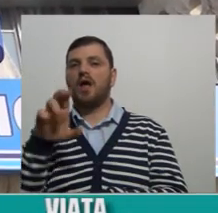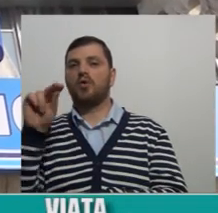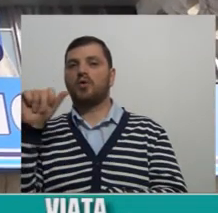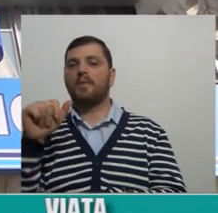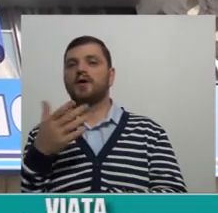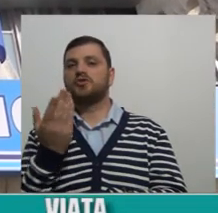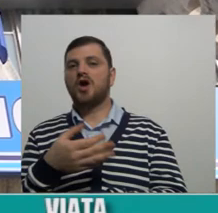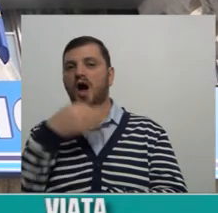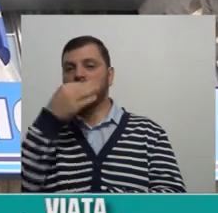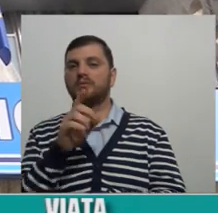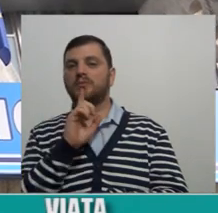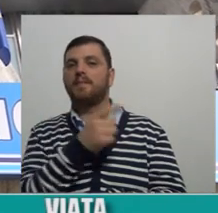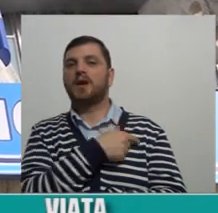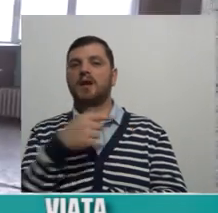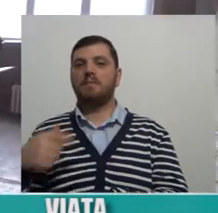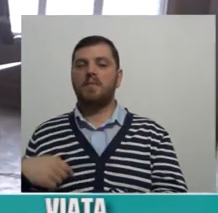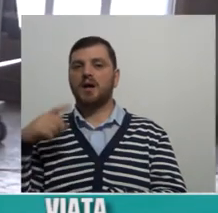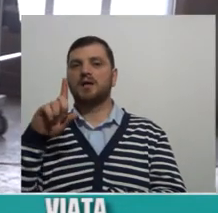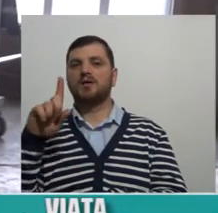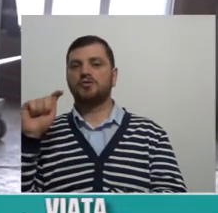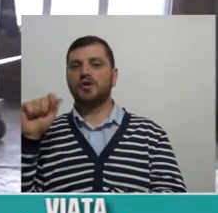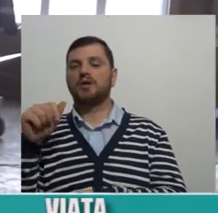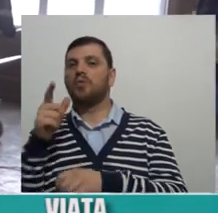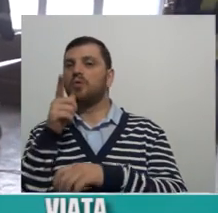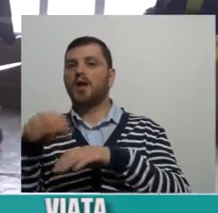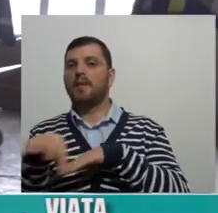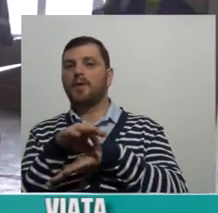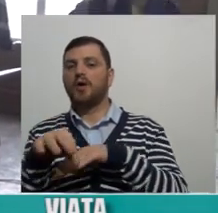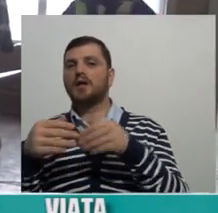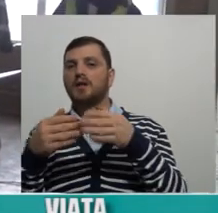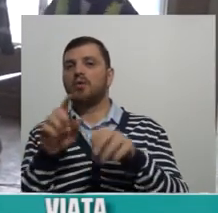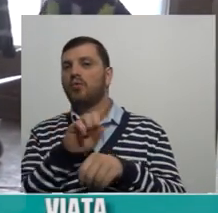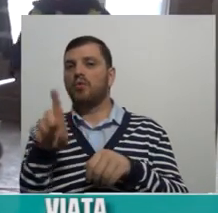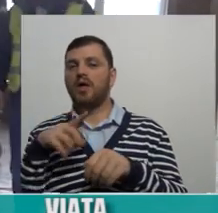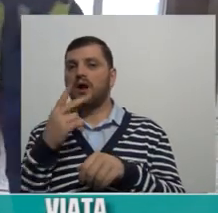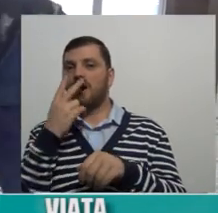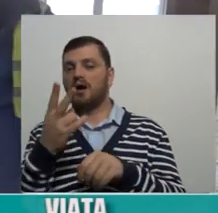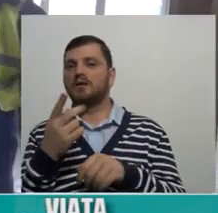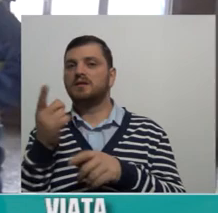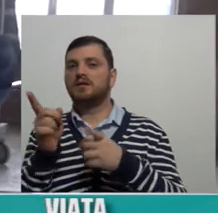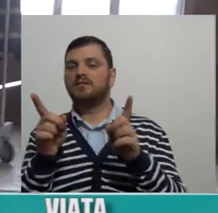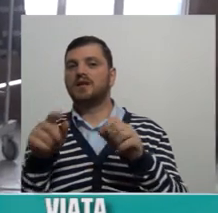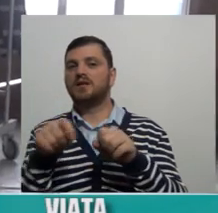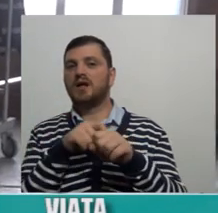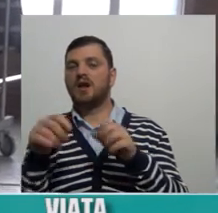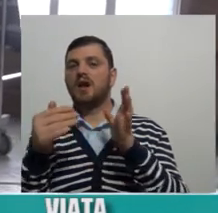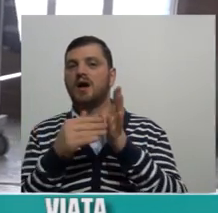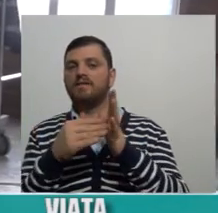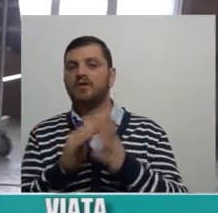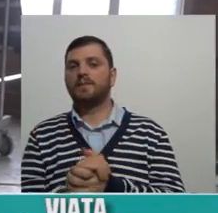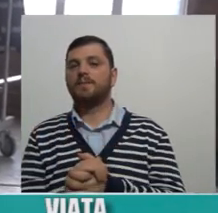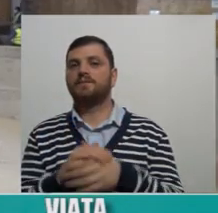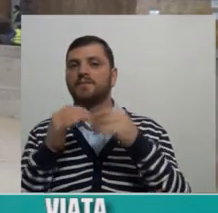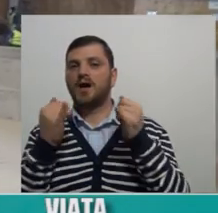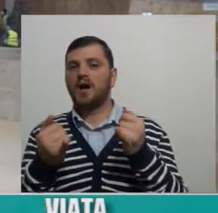europene. Declarația primarului Cristian Gentea a vizat faptul că în proiectul inițial nu au fost prevăzute anumite renovări